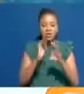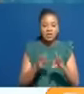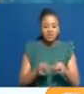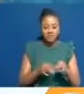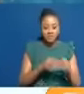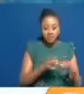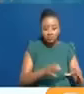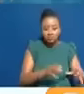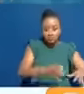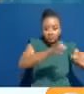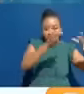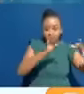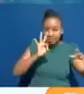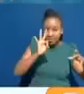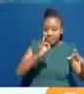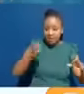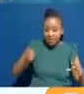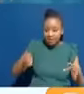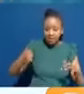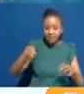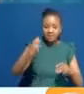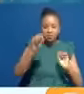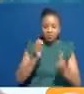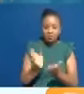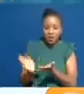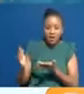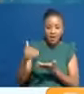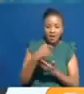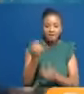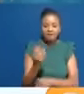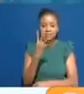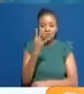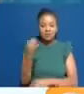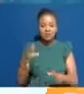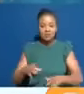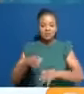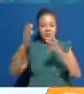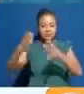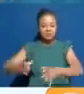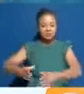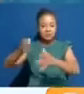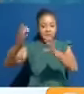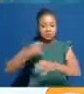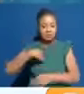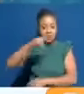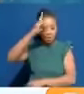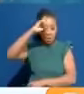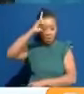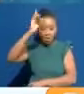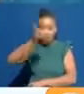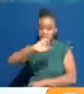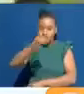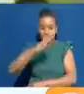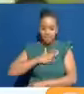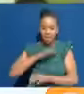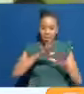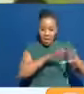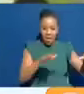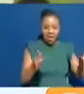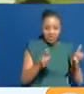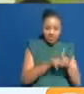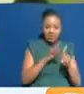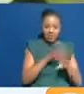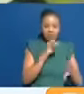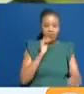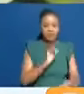inaweza kufika 40. Nyinyi mnanielewa? Na mimi sisemi kitu ambaye mimi nafikiria tu, mimi nafanya kwa shamba yangu. Huyu rais